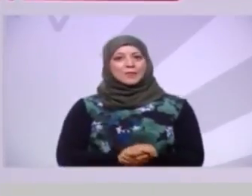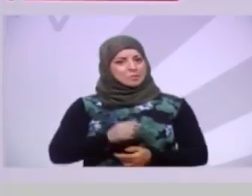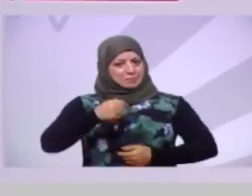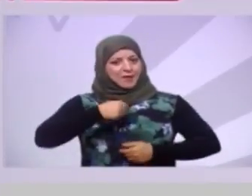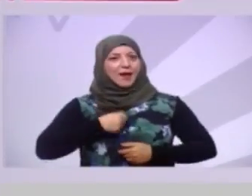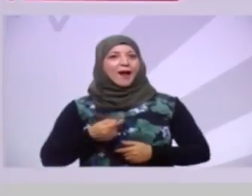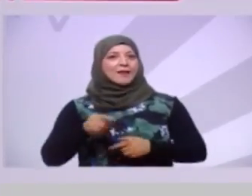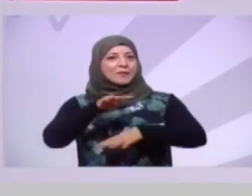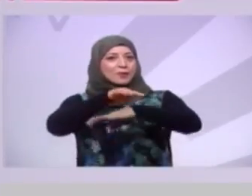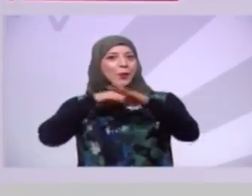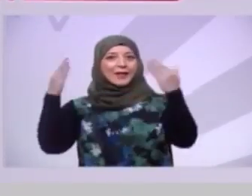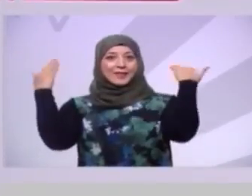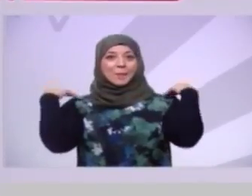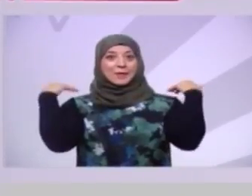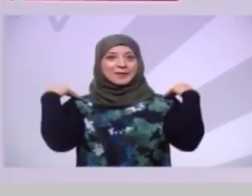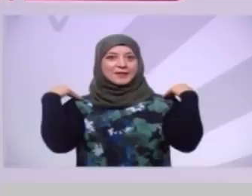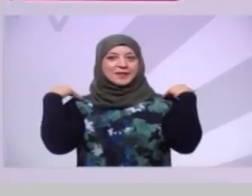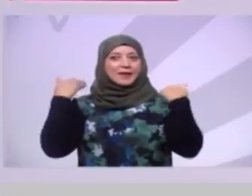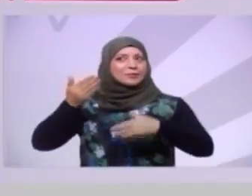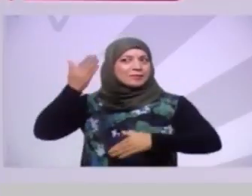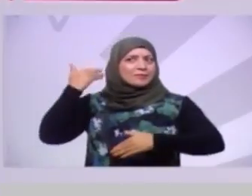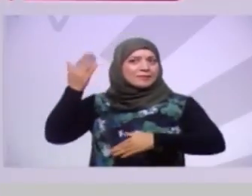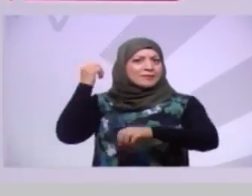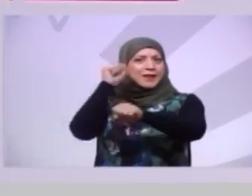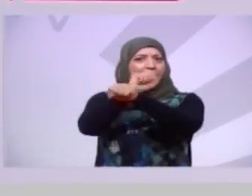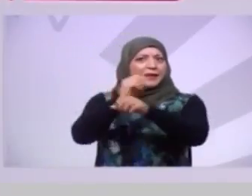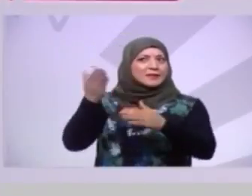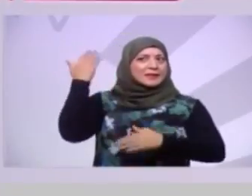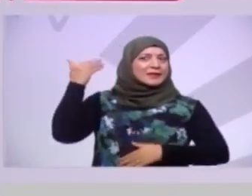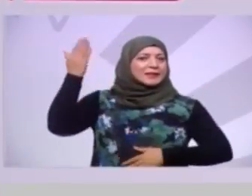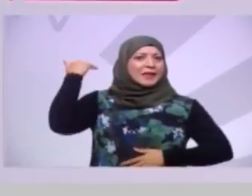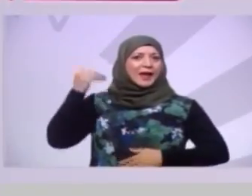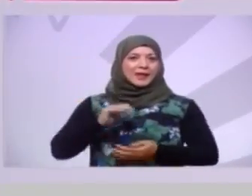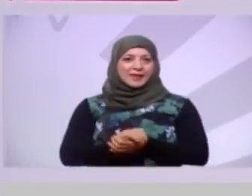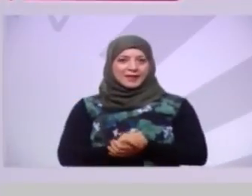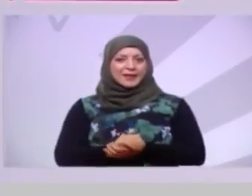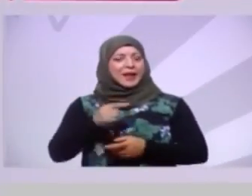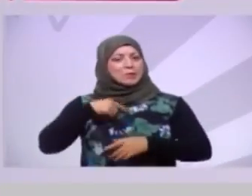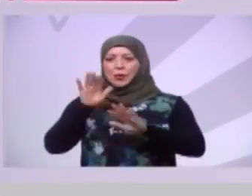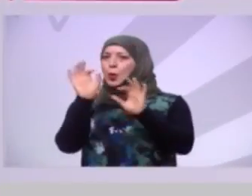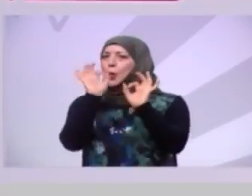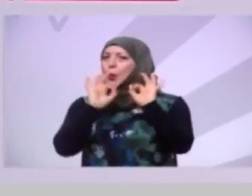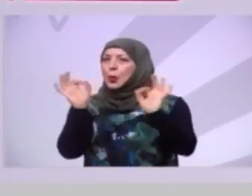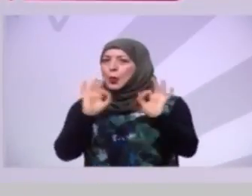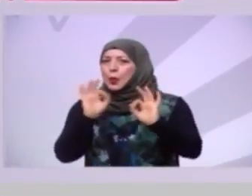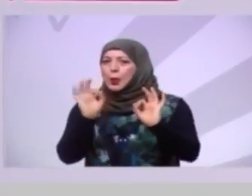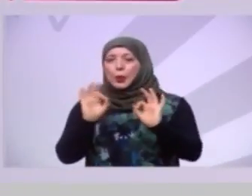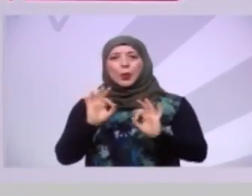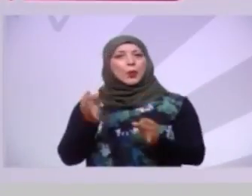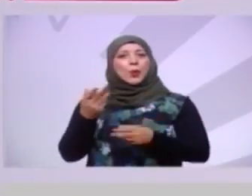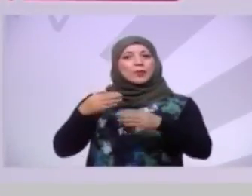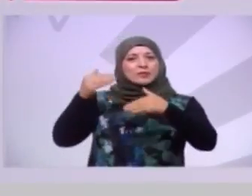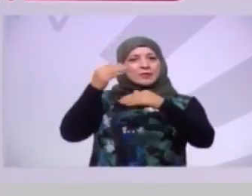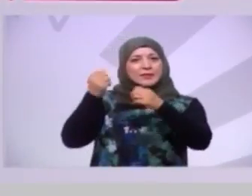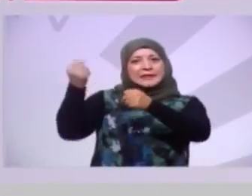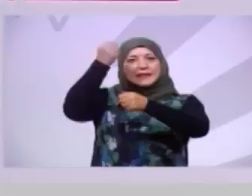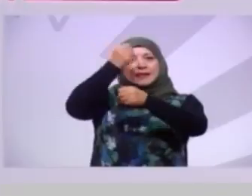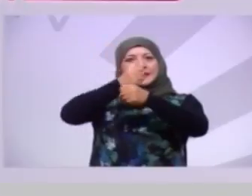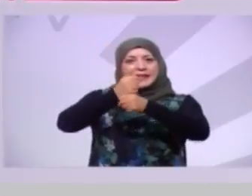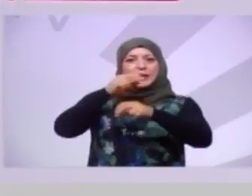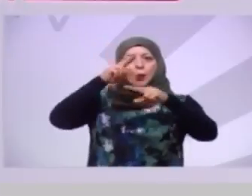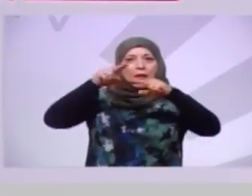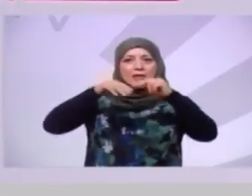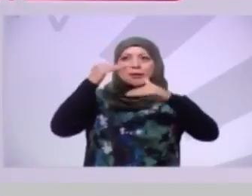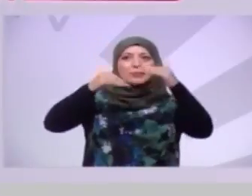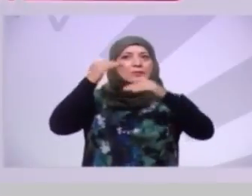في ولايه بنزرت منذ الاستقلال احب ان نقول منذ الاستقلال ما صار شيء وما عندنا حتى انجازات اليوم يعني